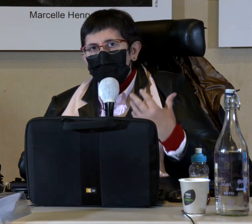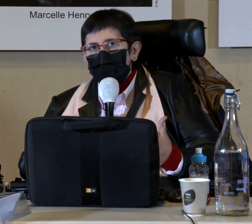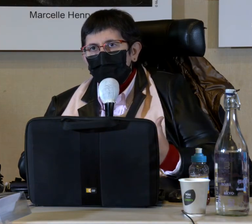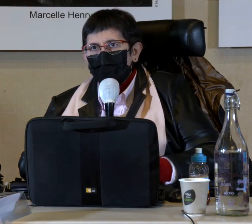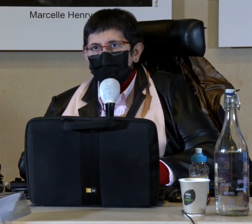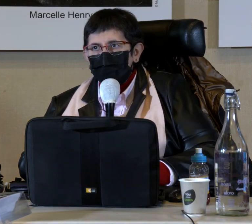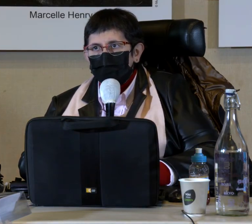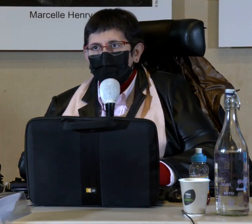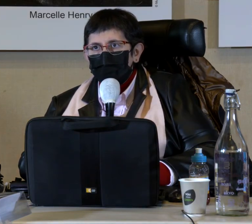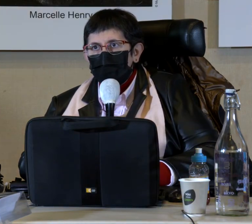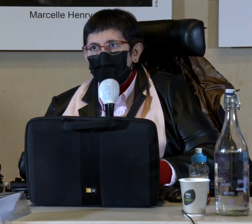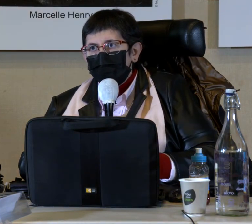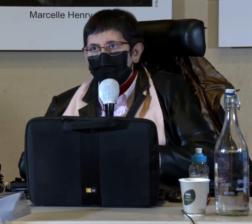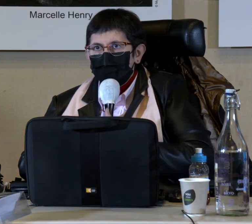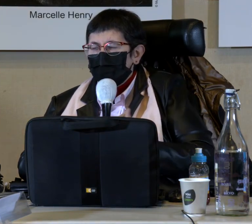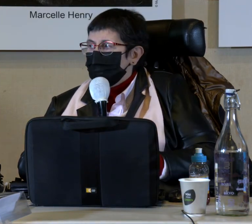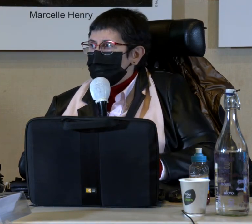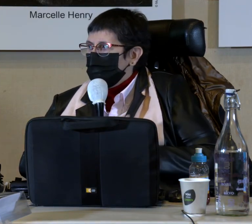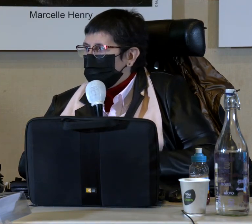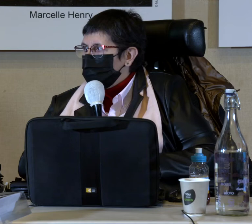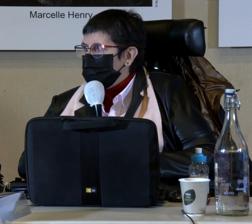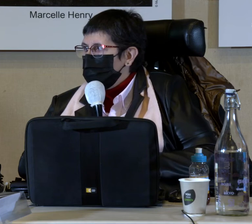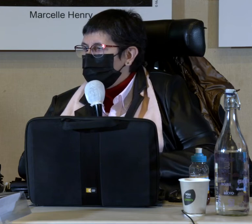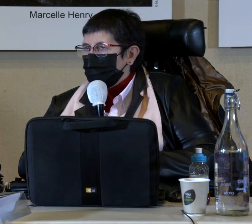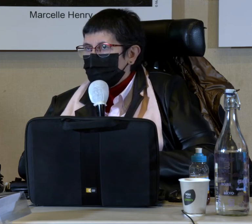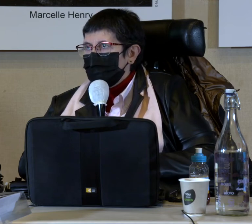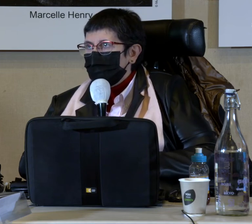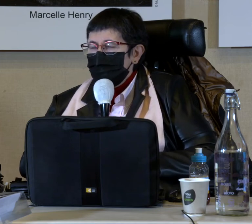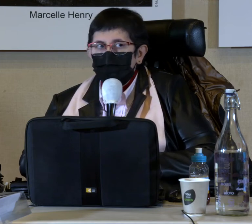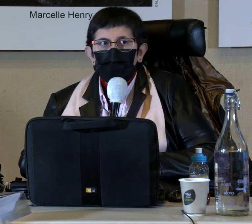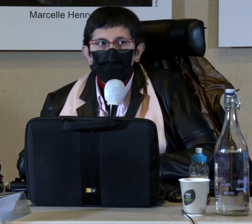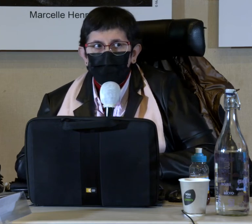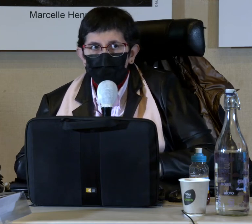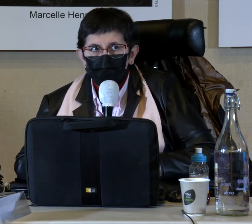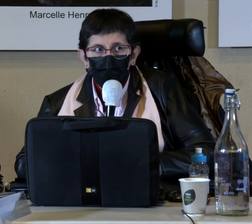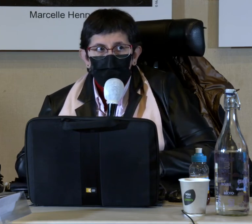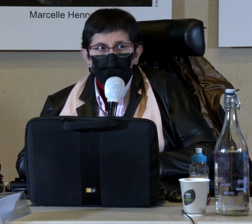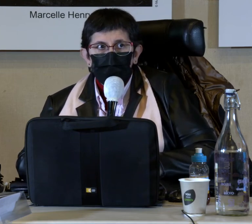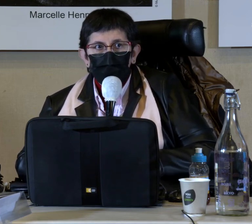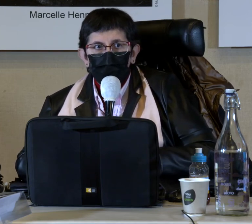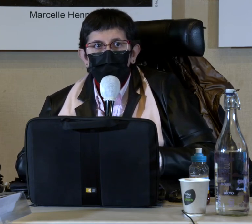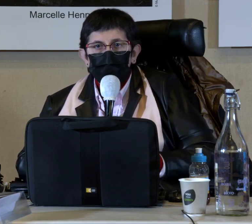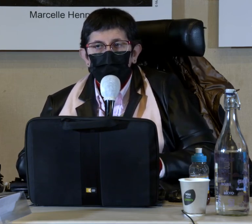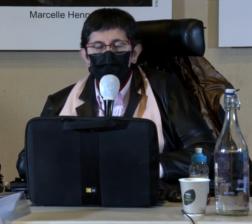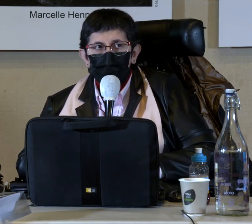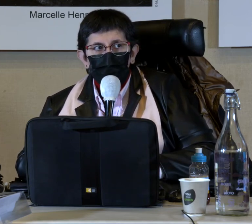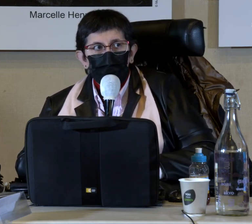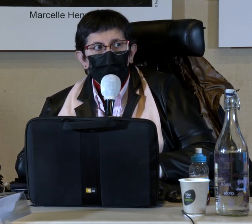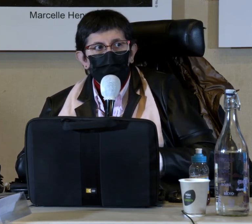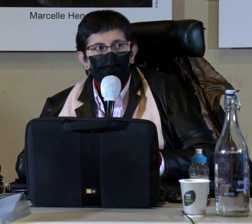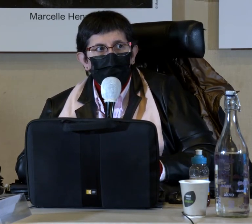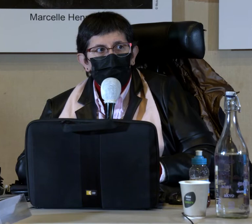qu'il ne s'agissait pas de critiques qui émanaient de petits groupuscules français, de personnes isolées, mais que l'ONU